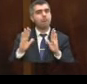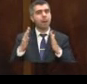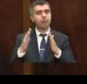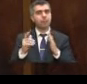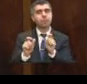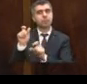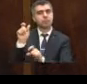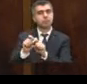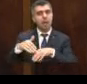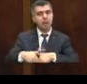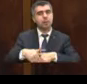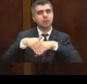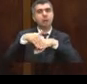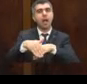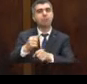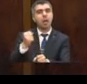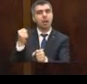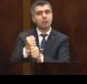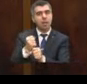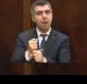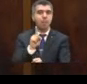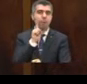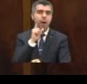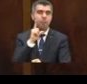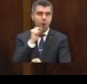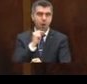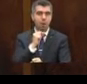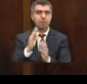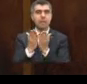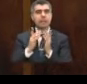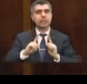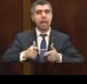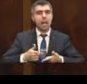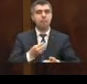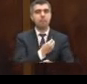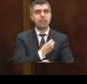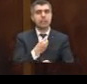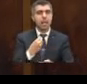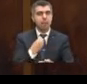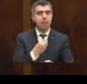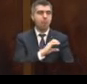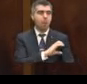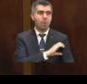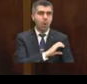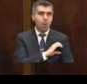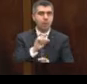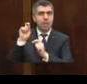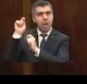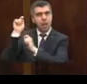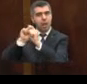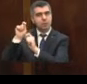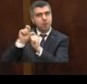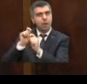في الصفوف الأمامية من نساء ورجال الصحة والتعليم والسلطات المحلية وجميع القوات الأمنية العسكرية منها